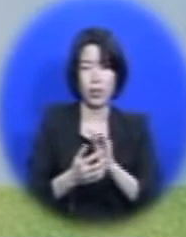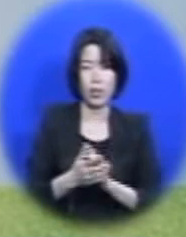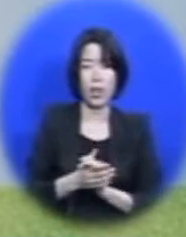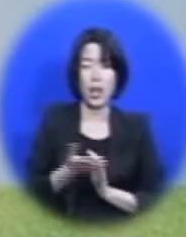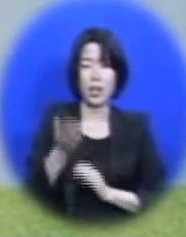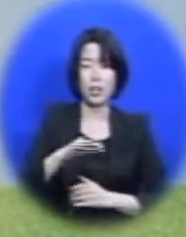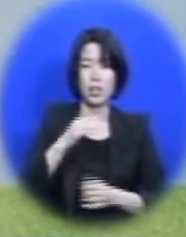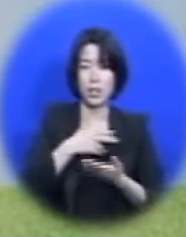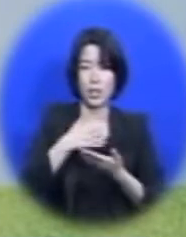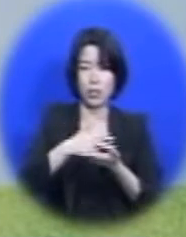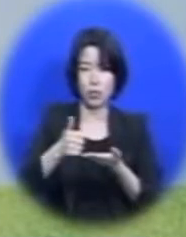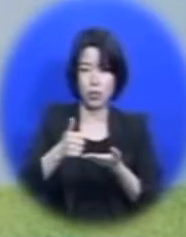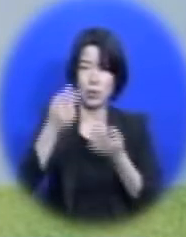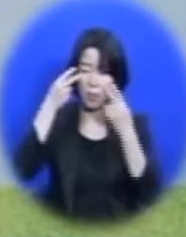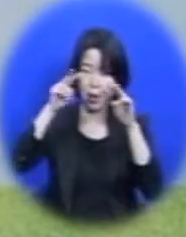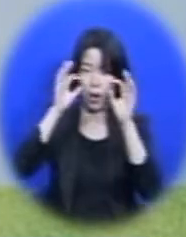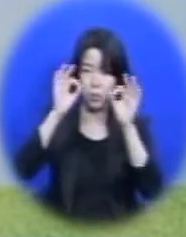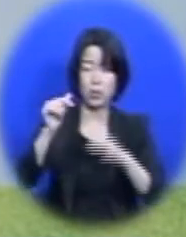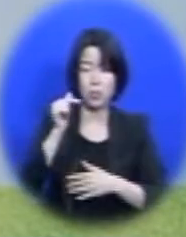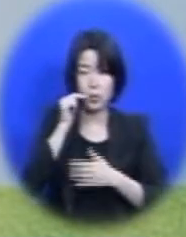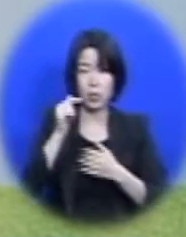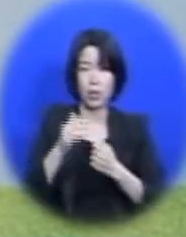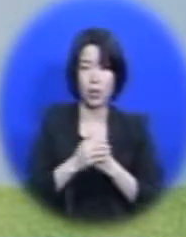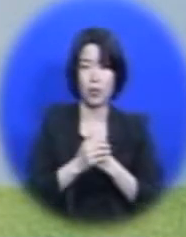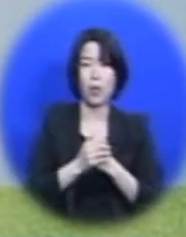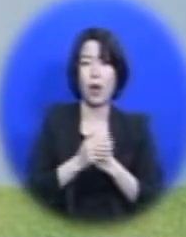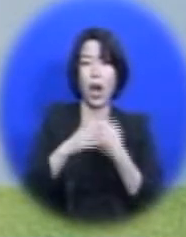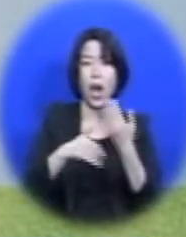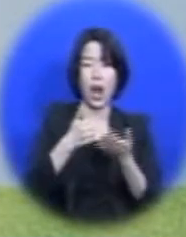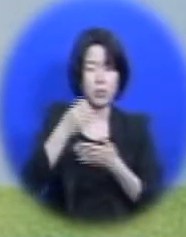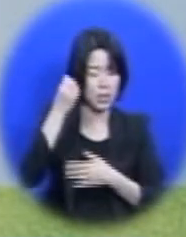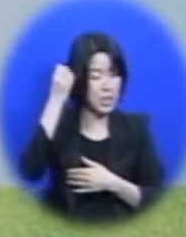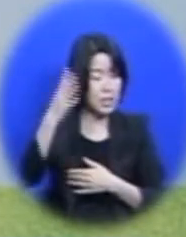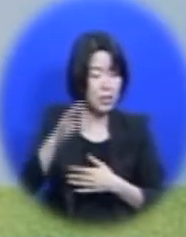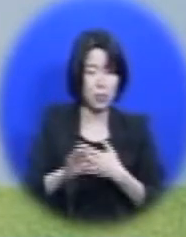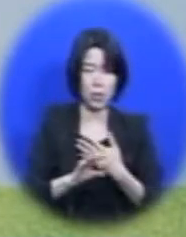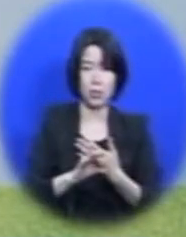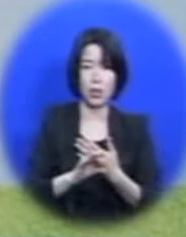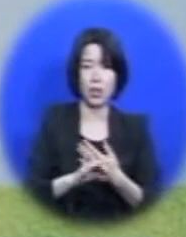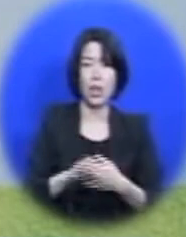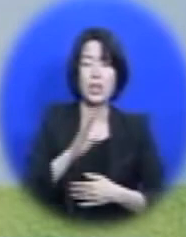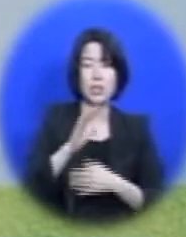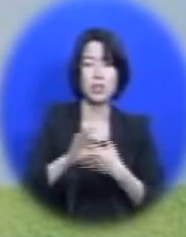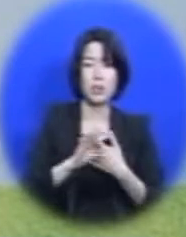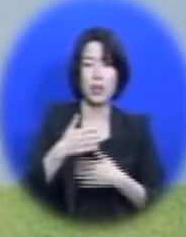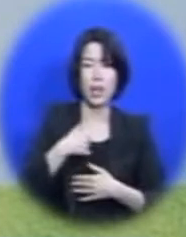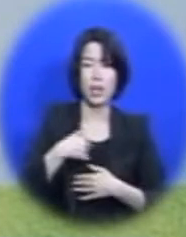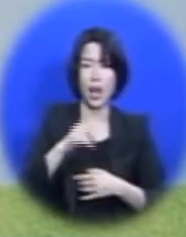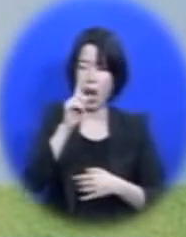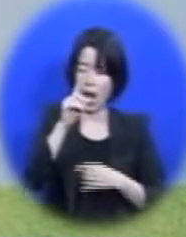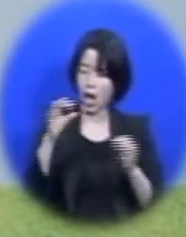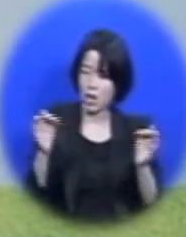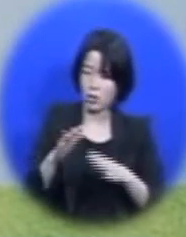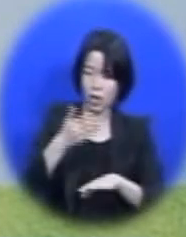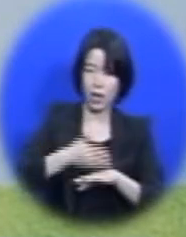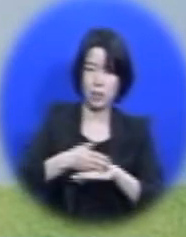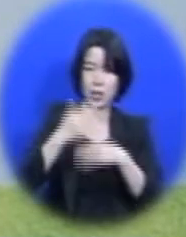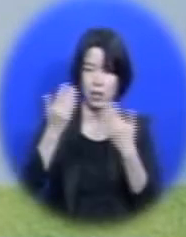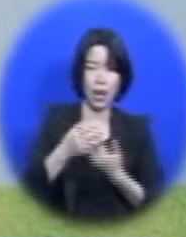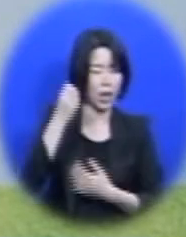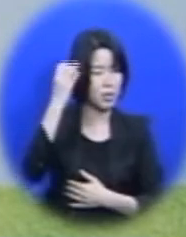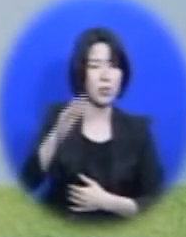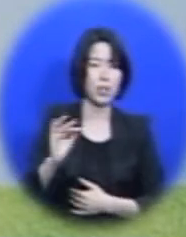내가 주님을 바라보지 못하고 하나님을 잊어버리면 그러면 나는 한순간에 감사를 다 잃어버리게